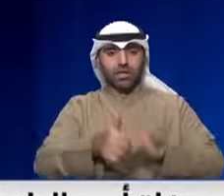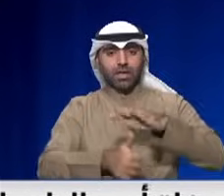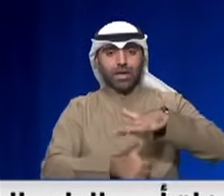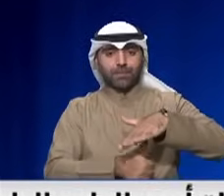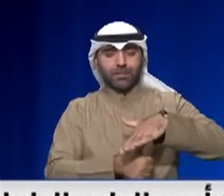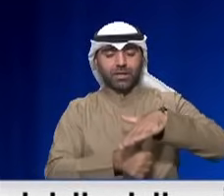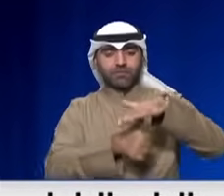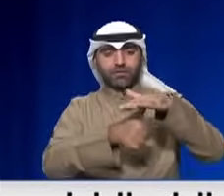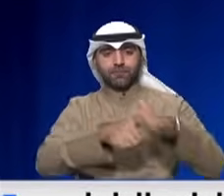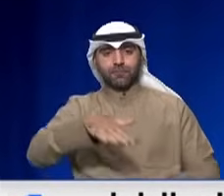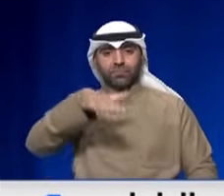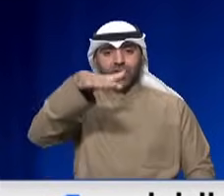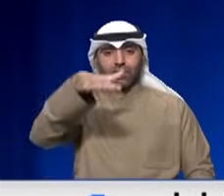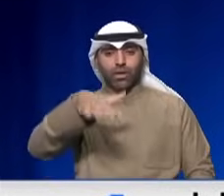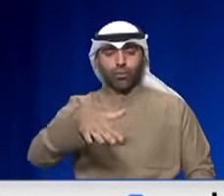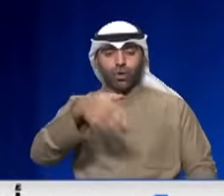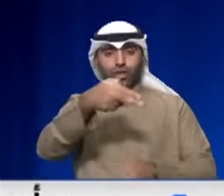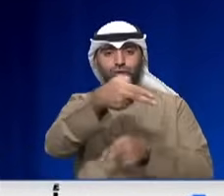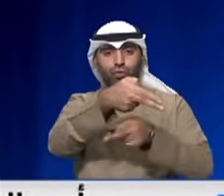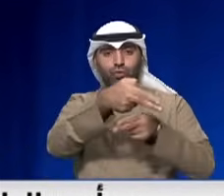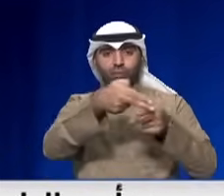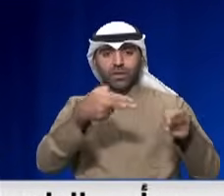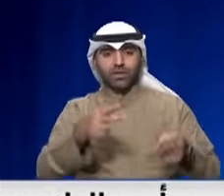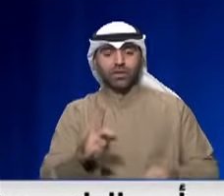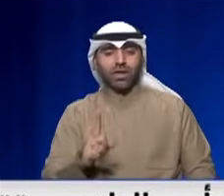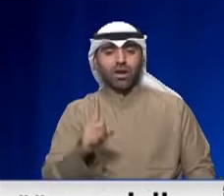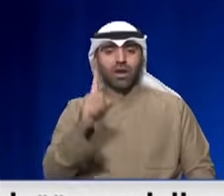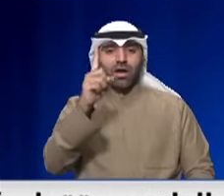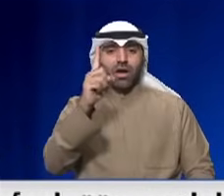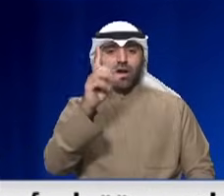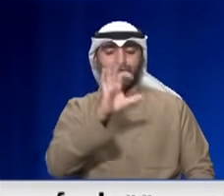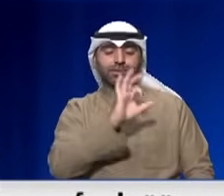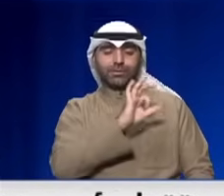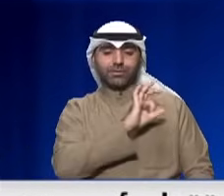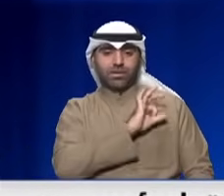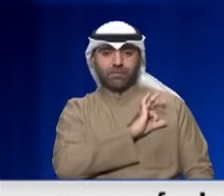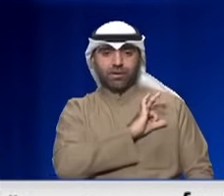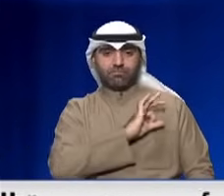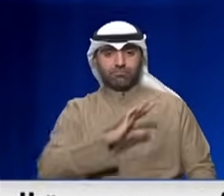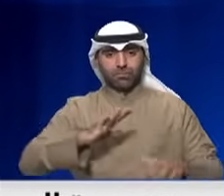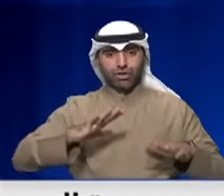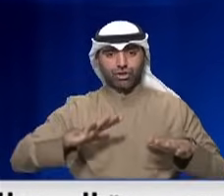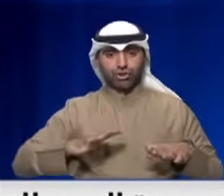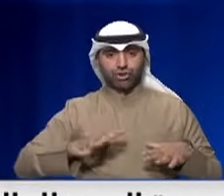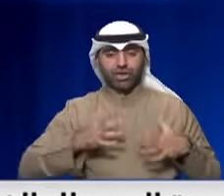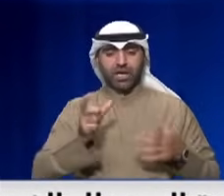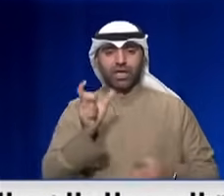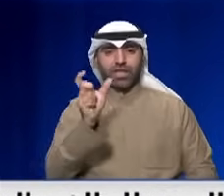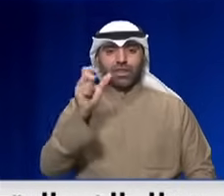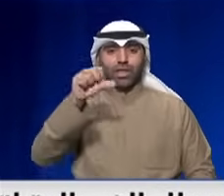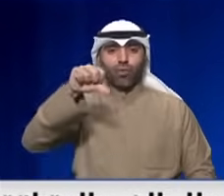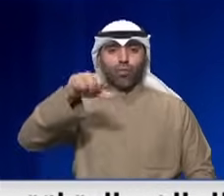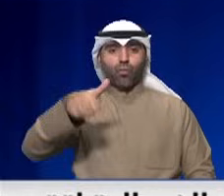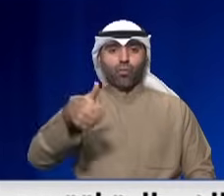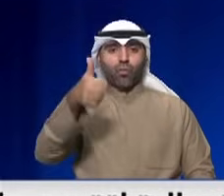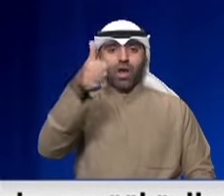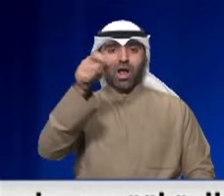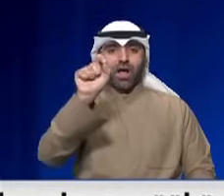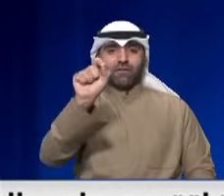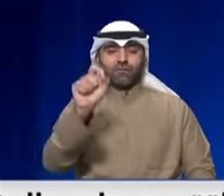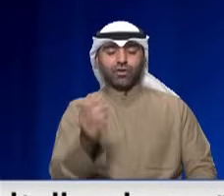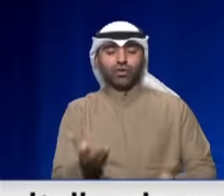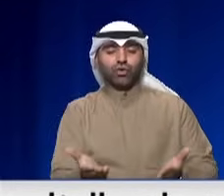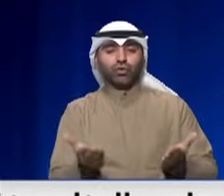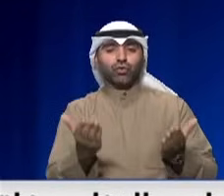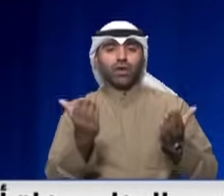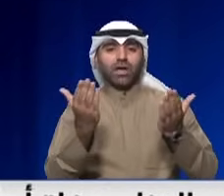الشيخ نواف الاحمد الجابر الصباح طيب الله ثراه سائلا سموه المولى تعالى ان يتغمده بواسع رحمته